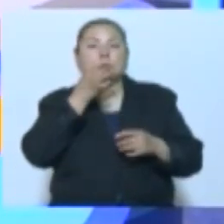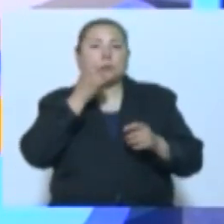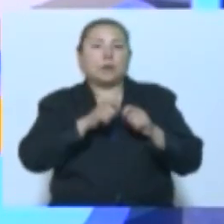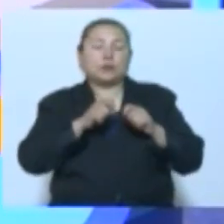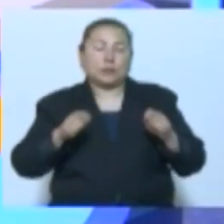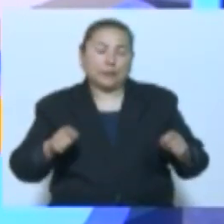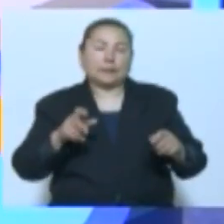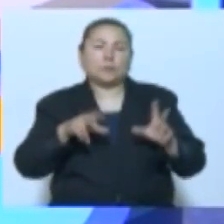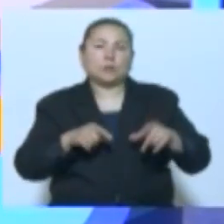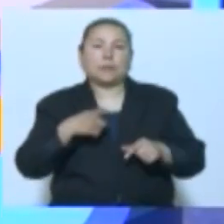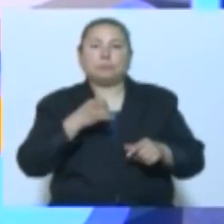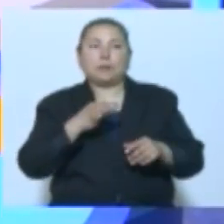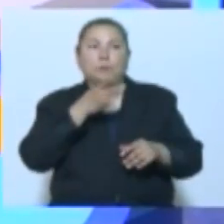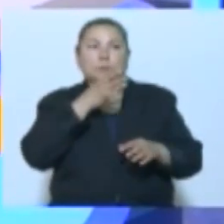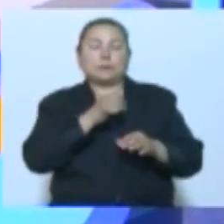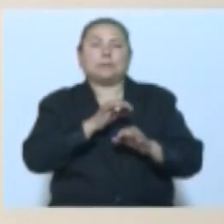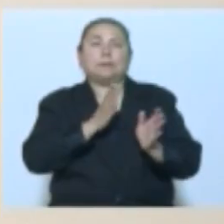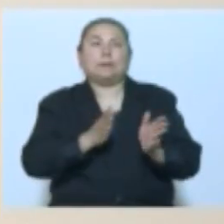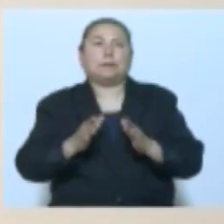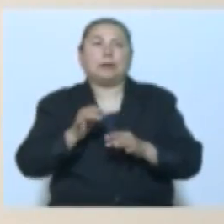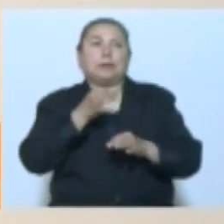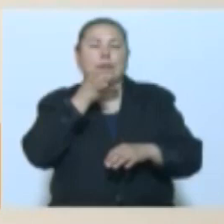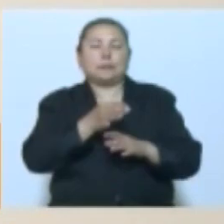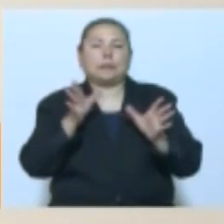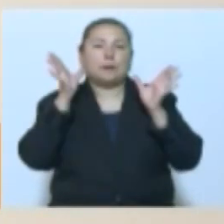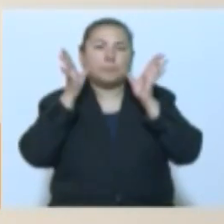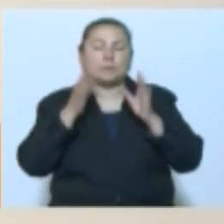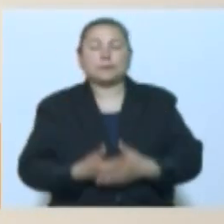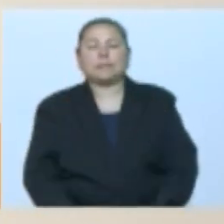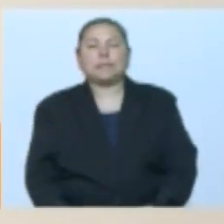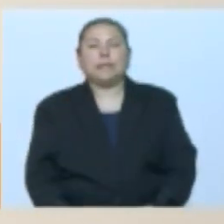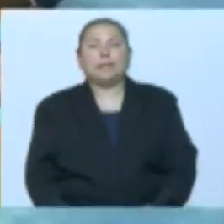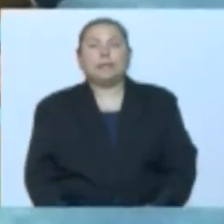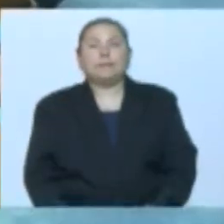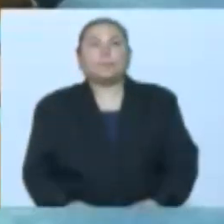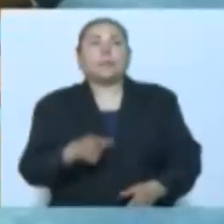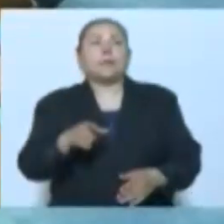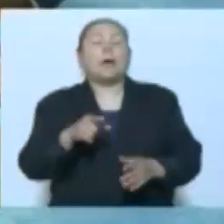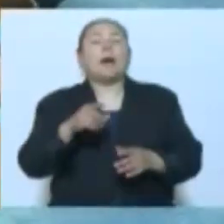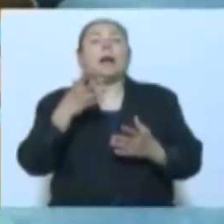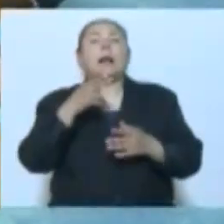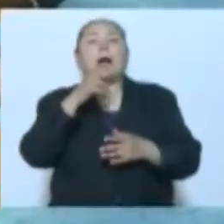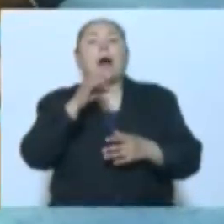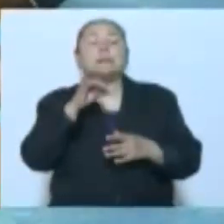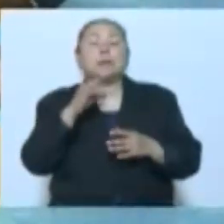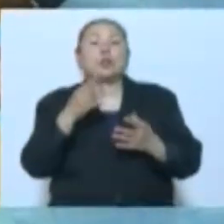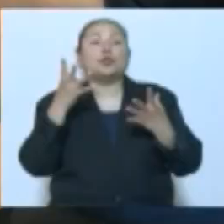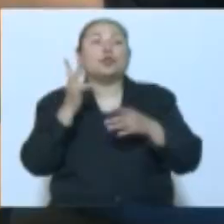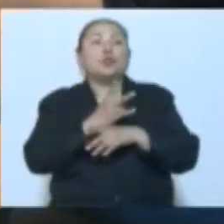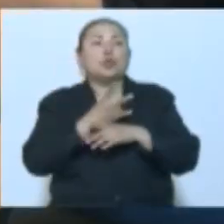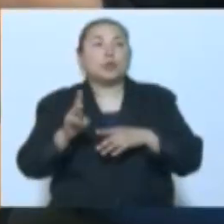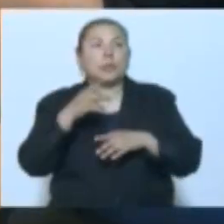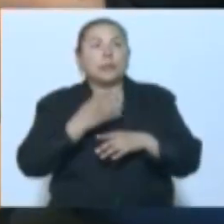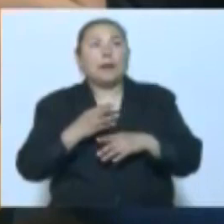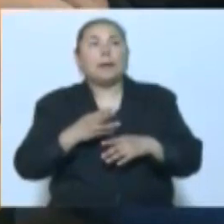дейін тоқтаусыз ғибратта уағыз айтылды. Қадыр түні Құран хатымның соңғы парасы оқылды. Бас имам қасиетті тағдыр түнінің мағынасы мен